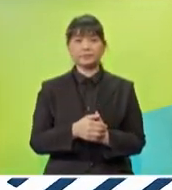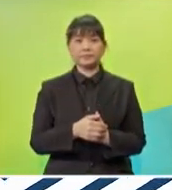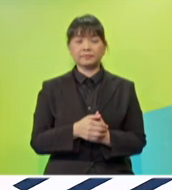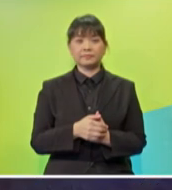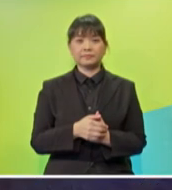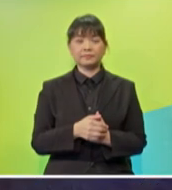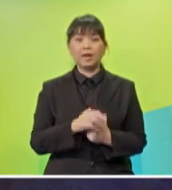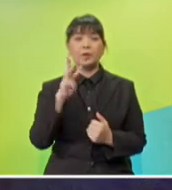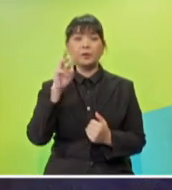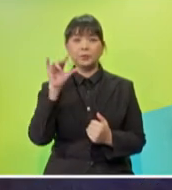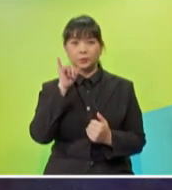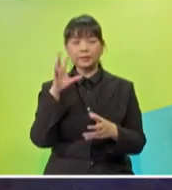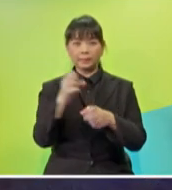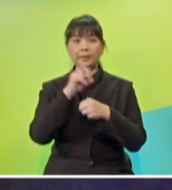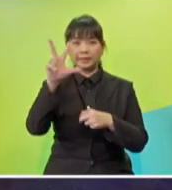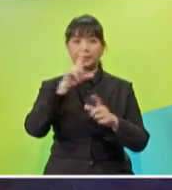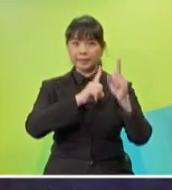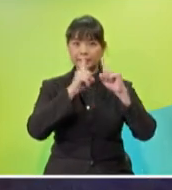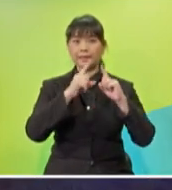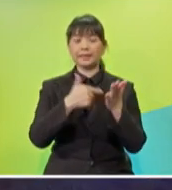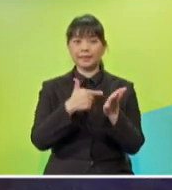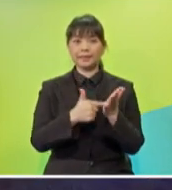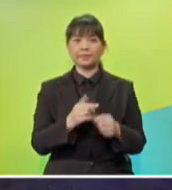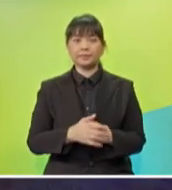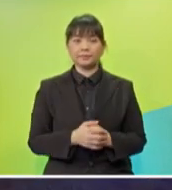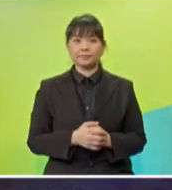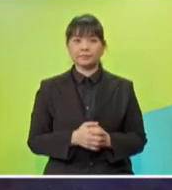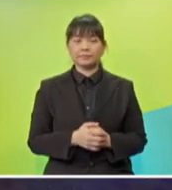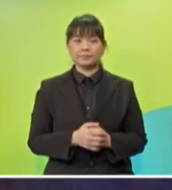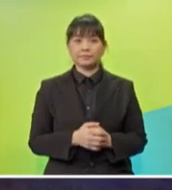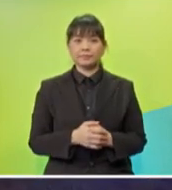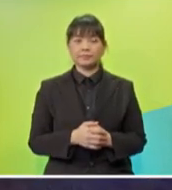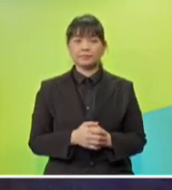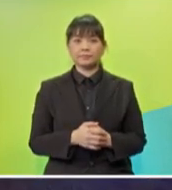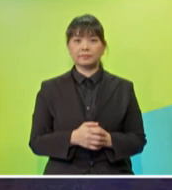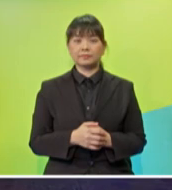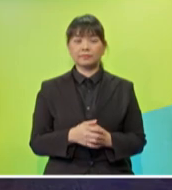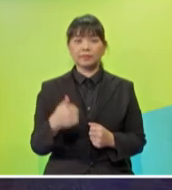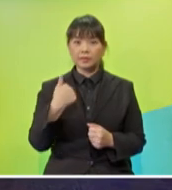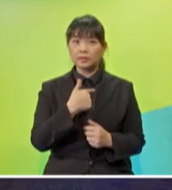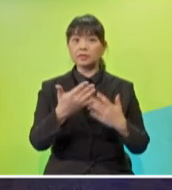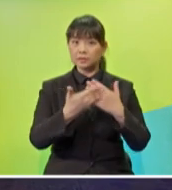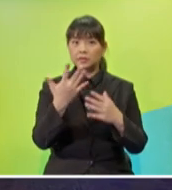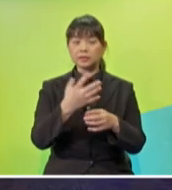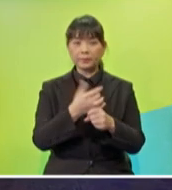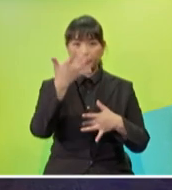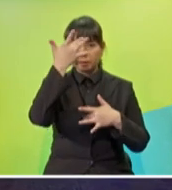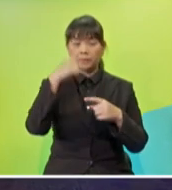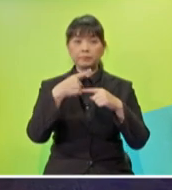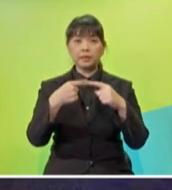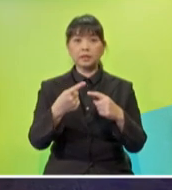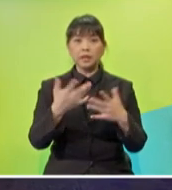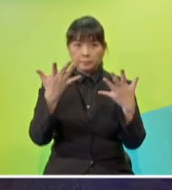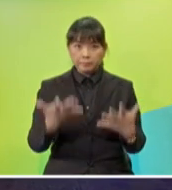beri kita memang senang dapat penyakit apabila berat badan kita naik mendadak dan